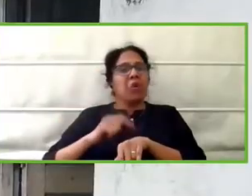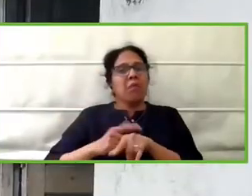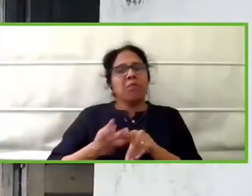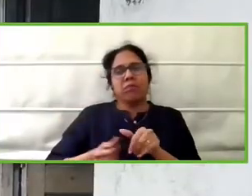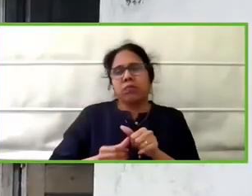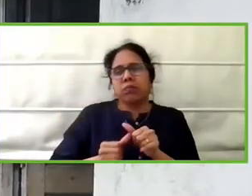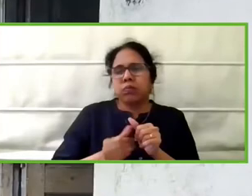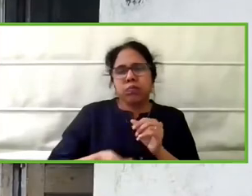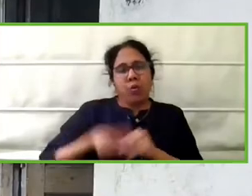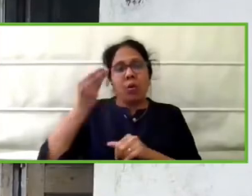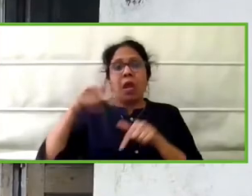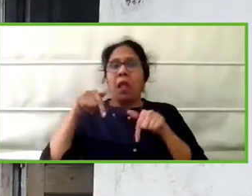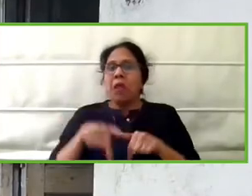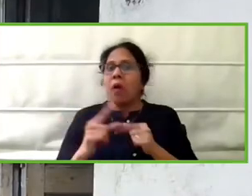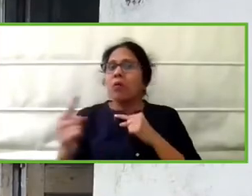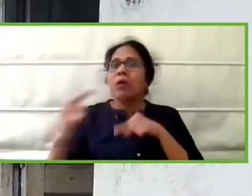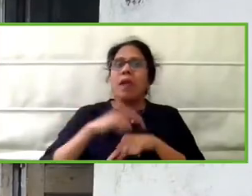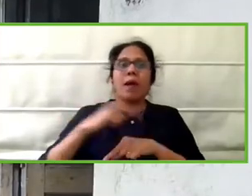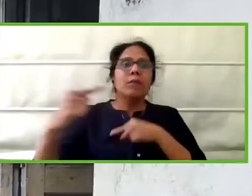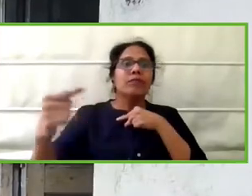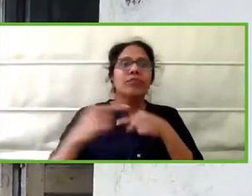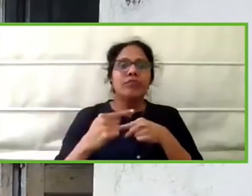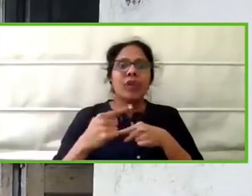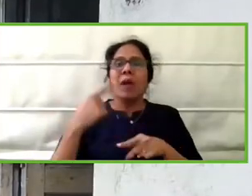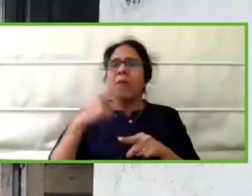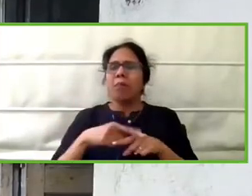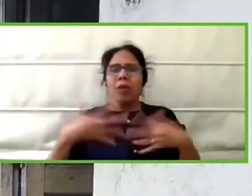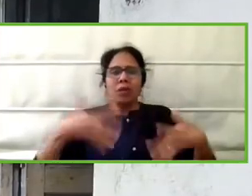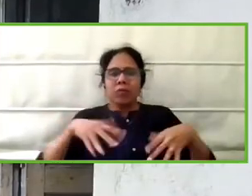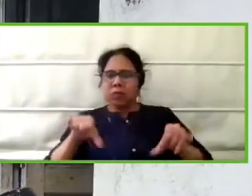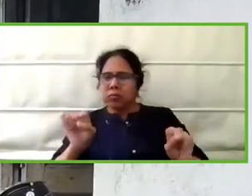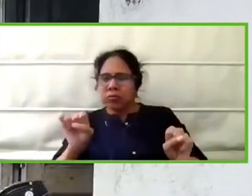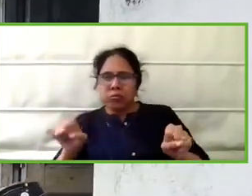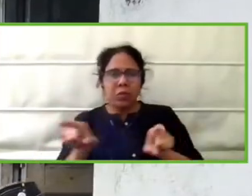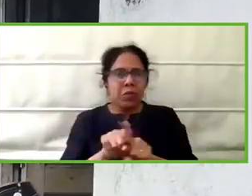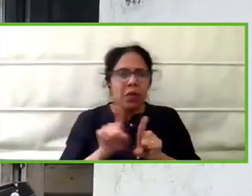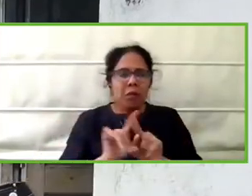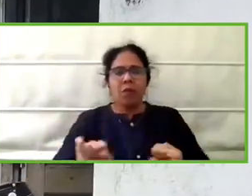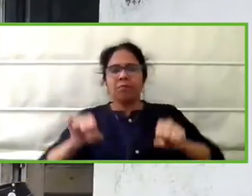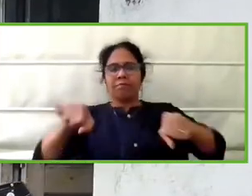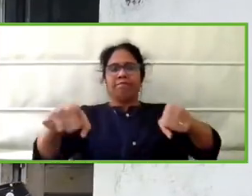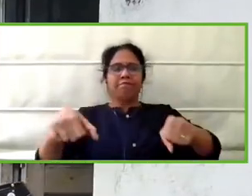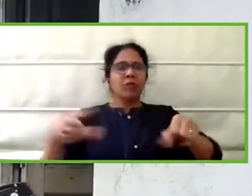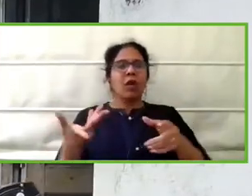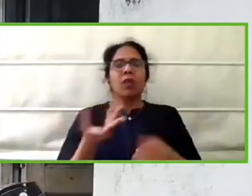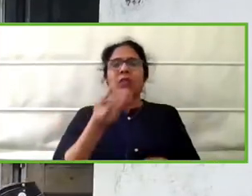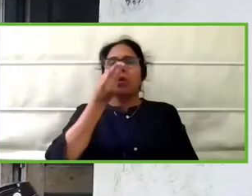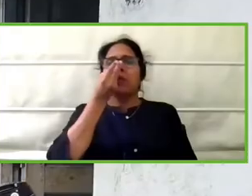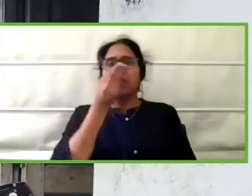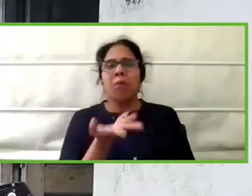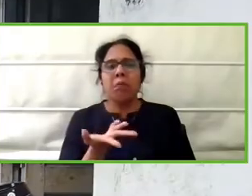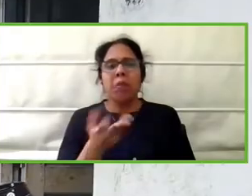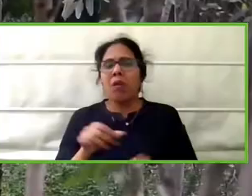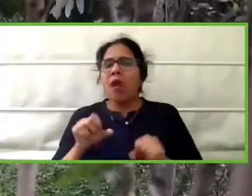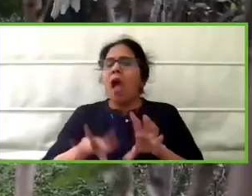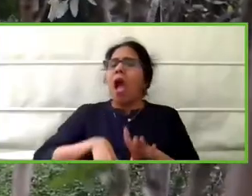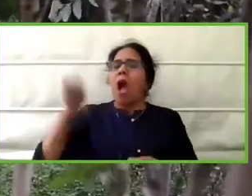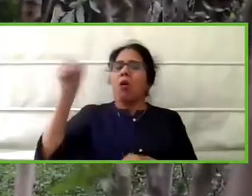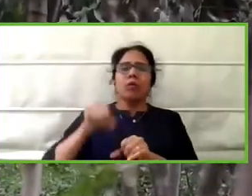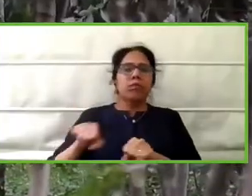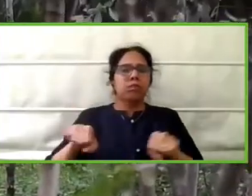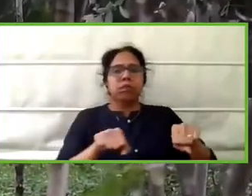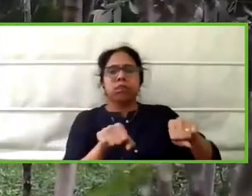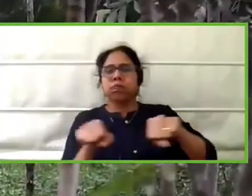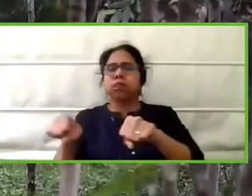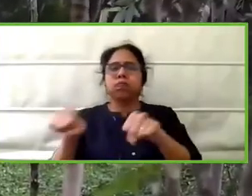एक गाड़ी आती है जो कि इस व्हीलचेयर में आसानी से हम सेट कर सकते हैं और गाड़ी सेट करने के बाद हम आसानी से बाहर जा सकते हैं, कम स्पेस